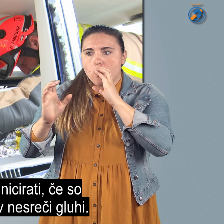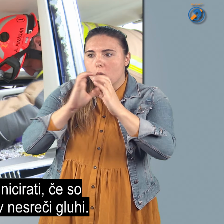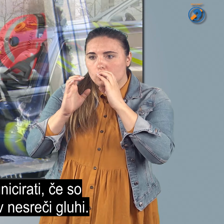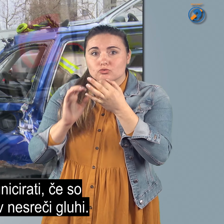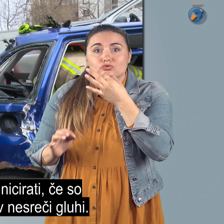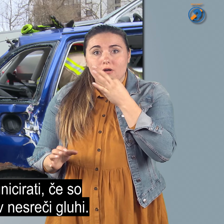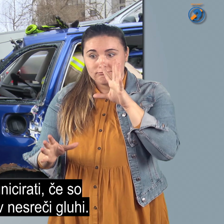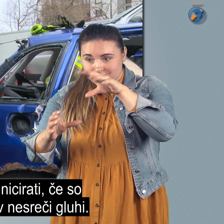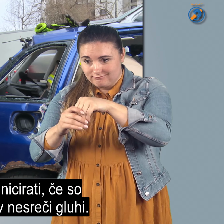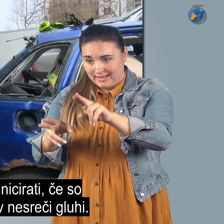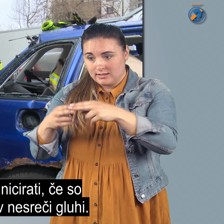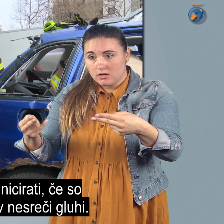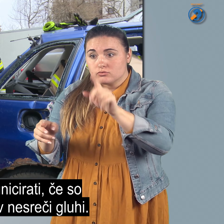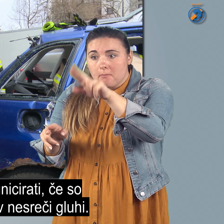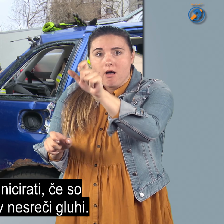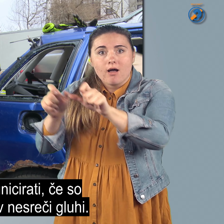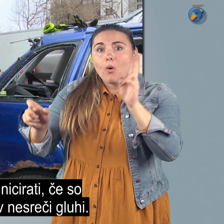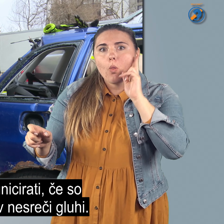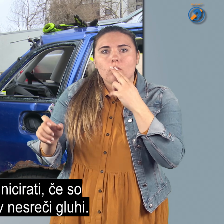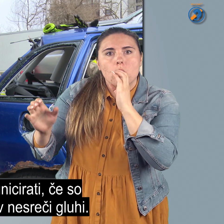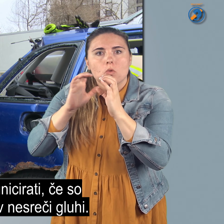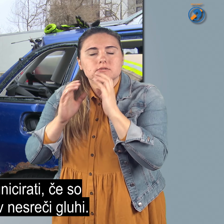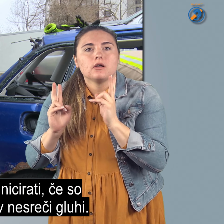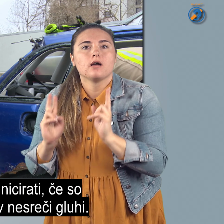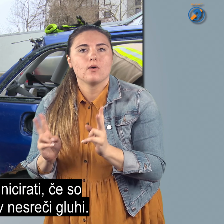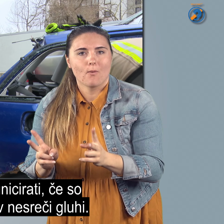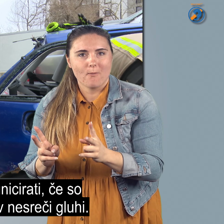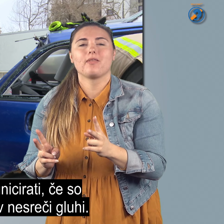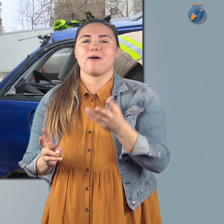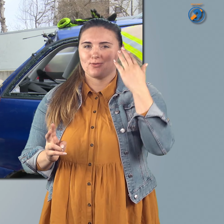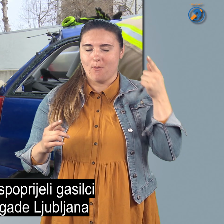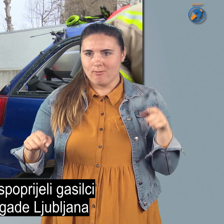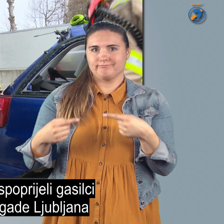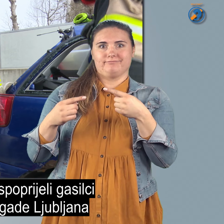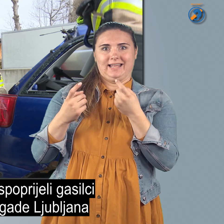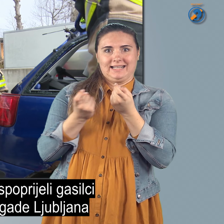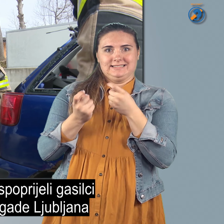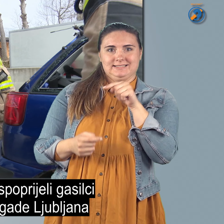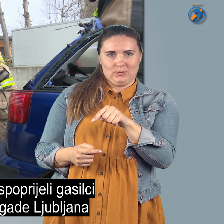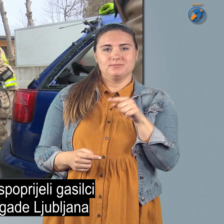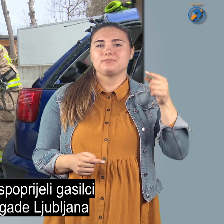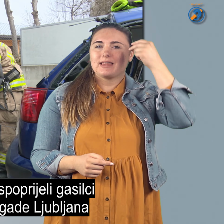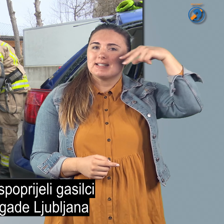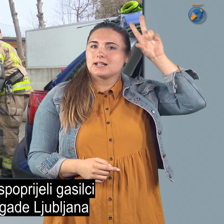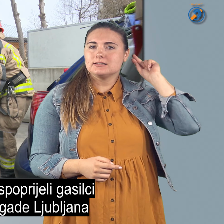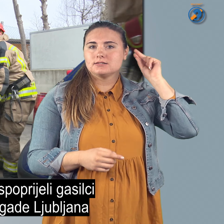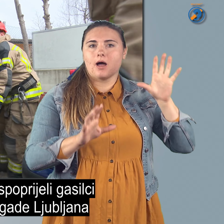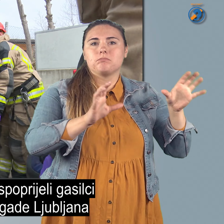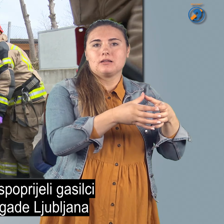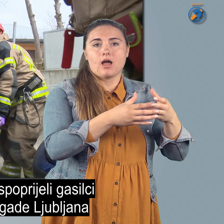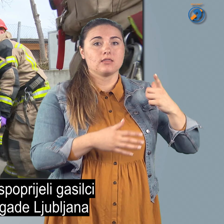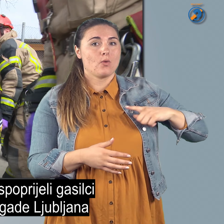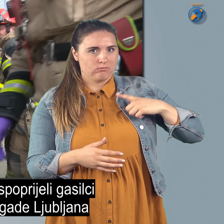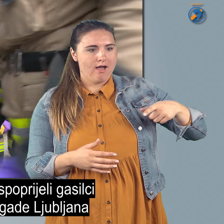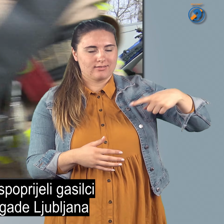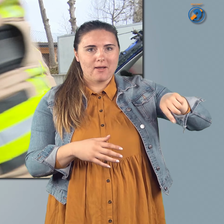Kako komunicirati, če so udeleženci v nesreči gluhi? S tem so se spoprijeli gasilci Gasilske brigade